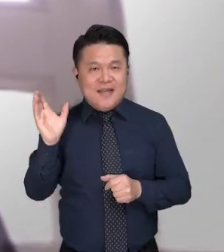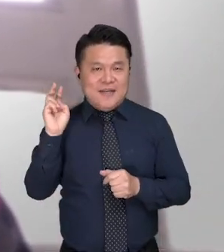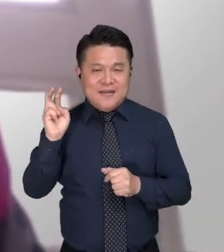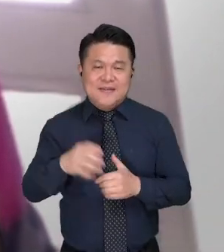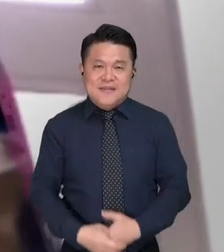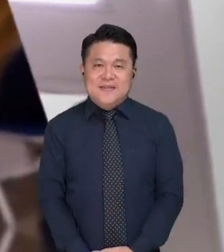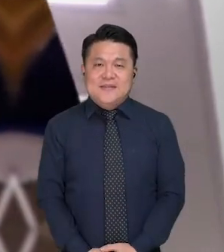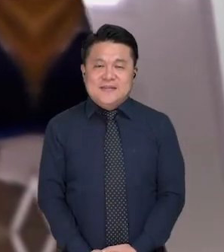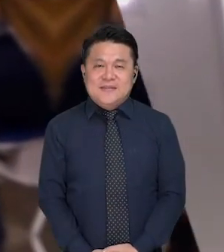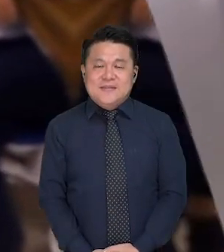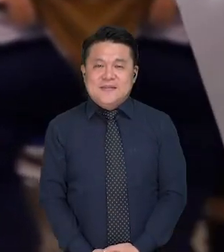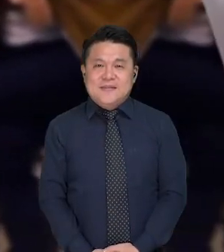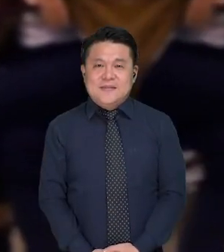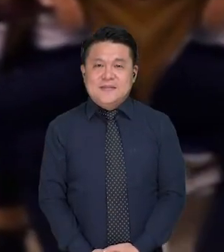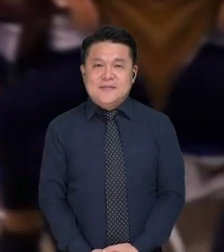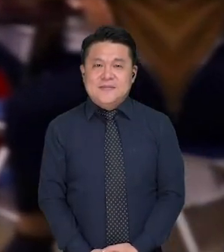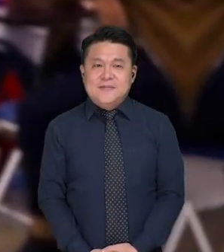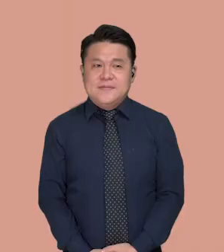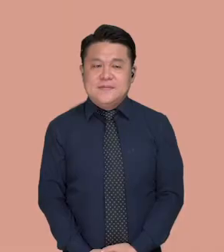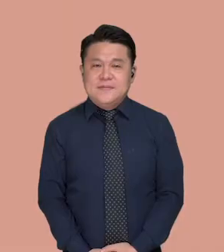볼 수 있기를 기대합니다.